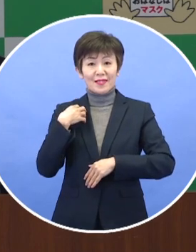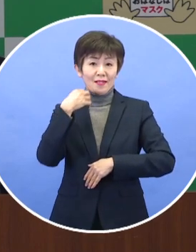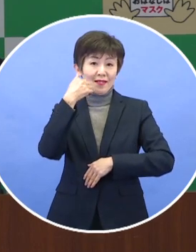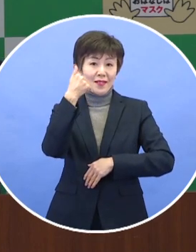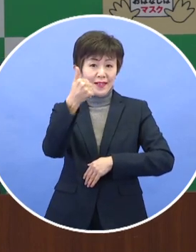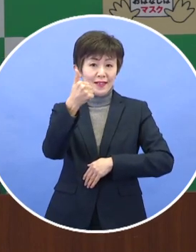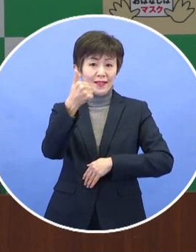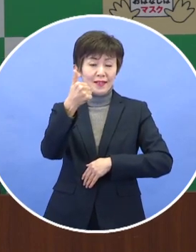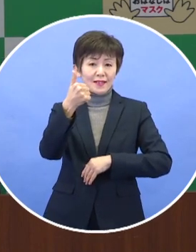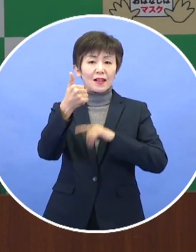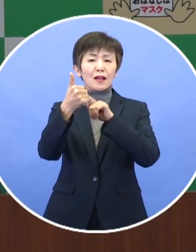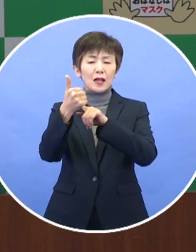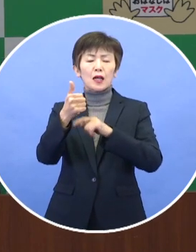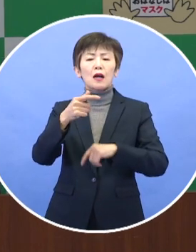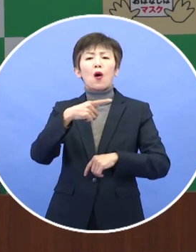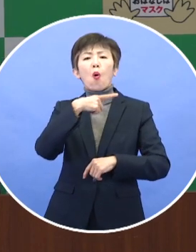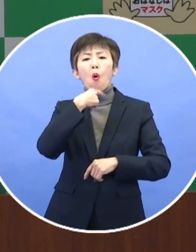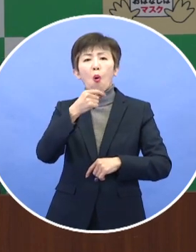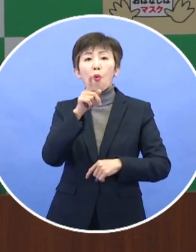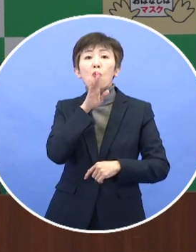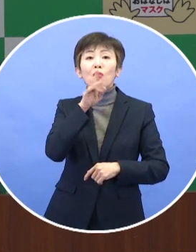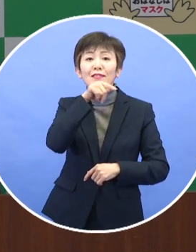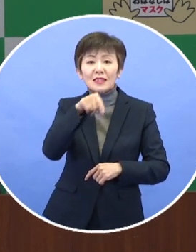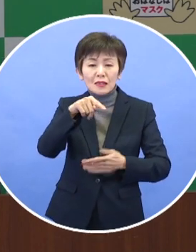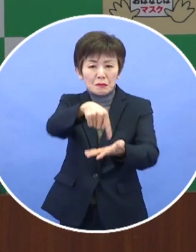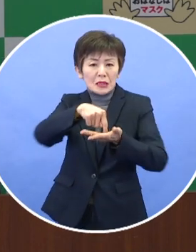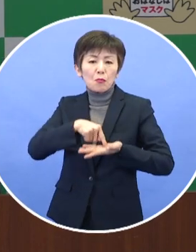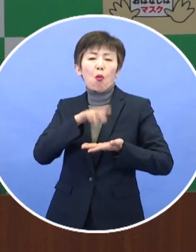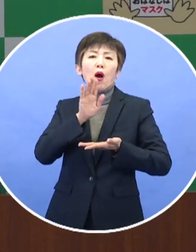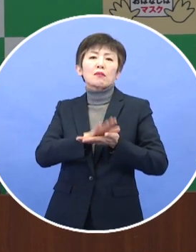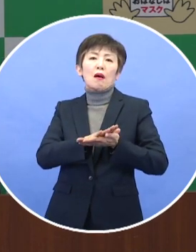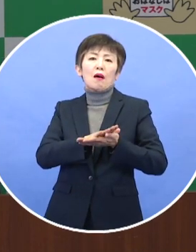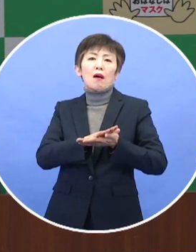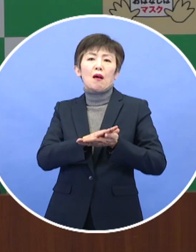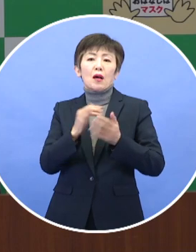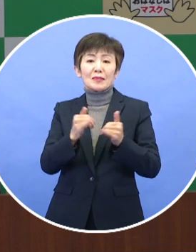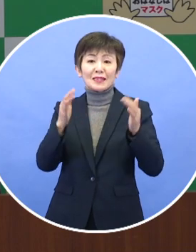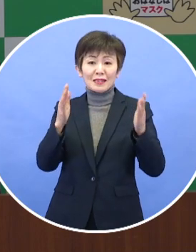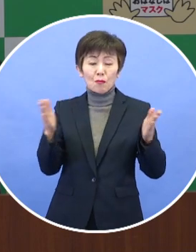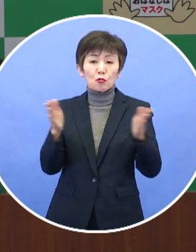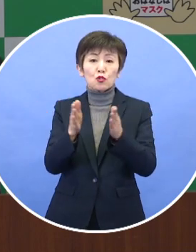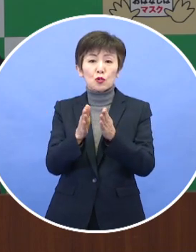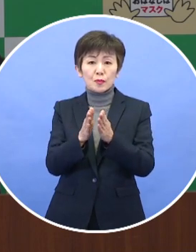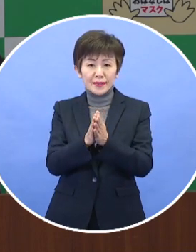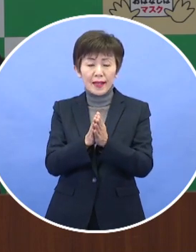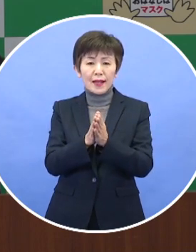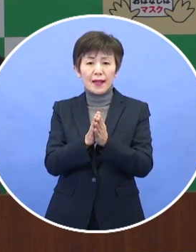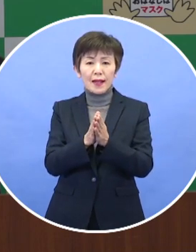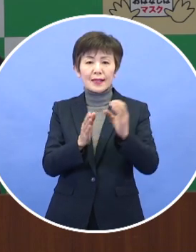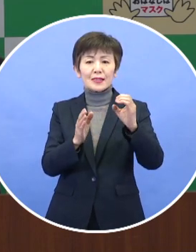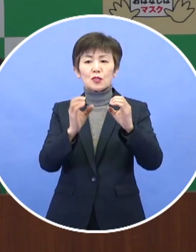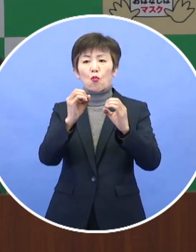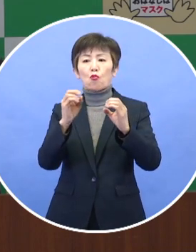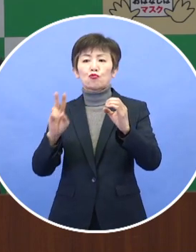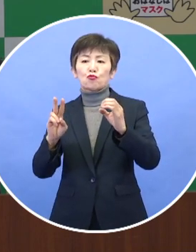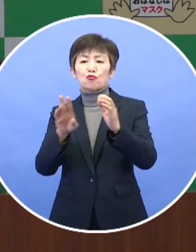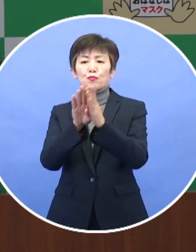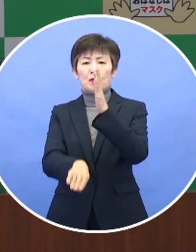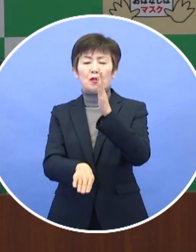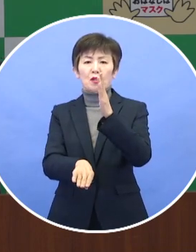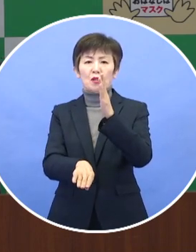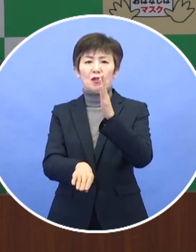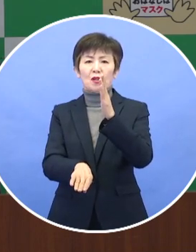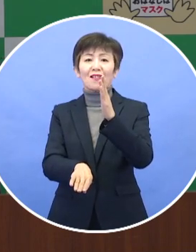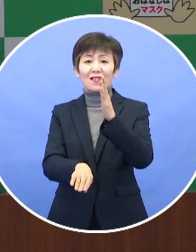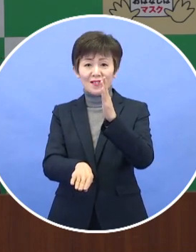カーボンニュートラルのことをやりたいということで、民間も含めてですね、脱炭素、それから省エネ、再エネ、こ